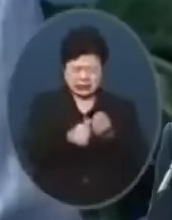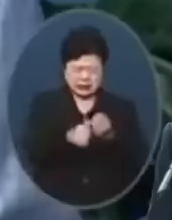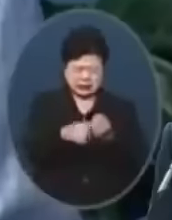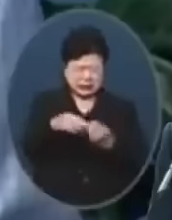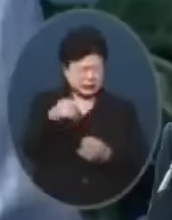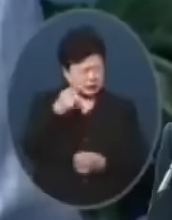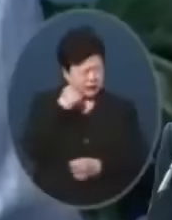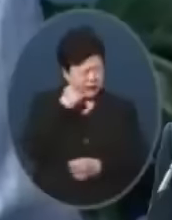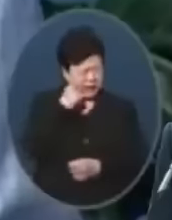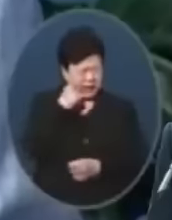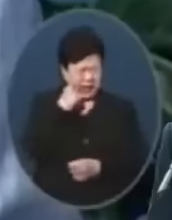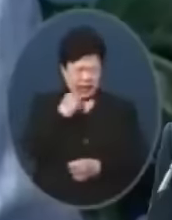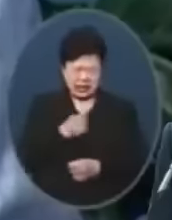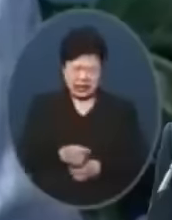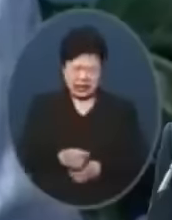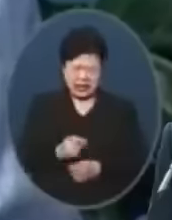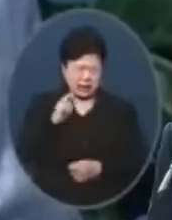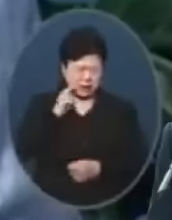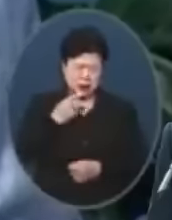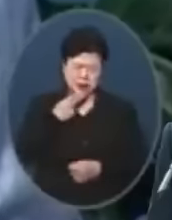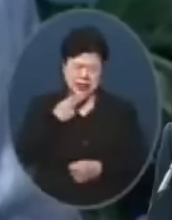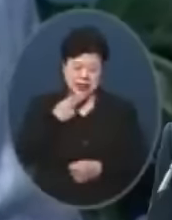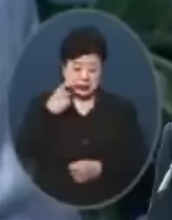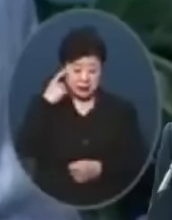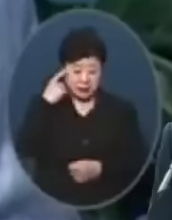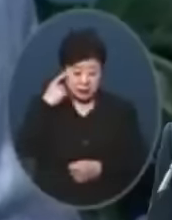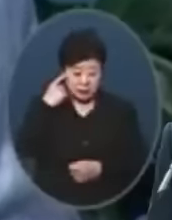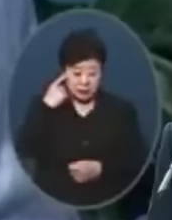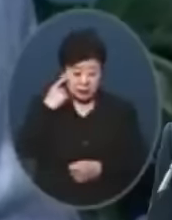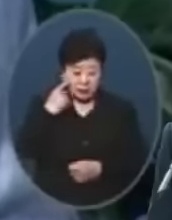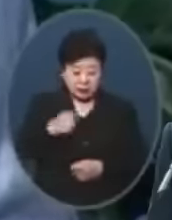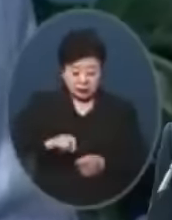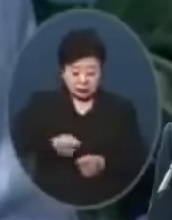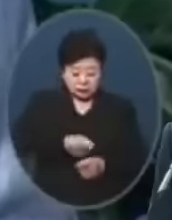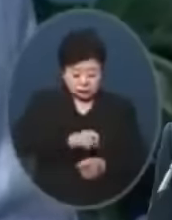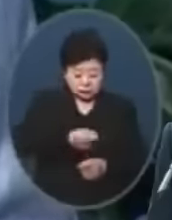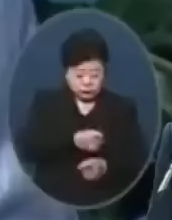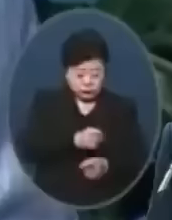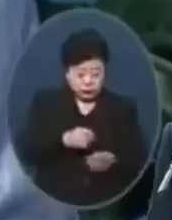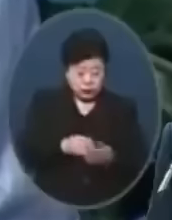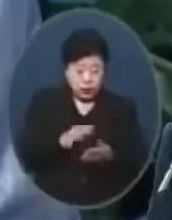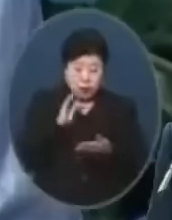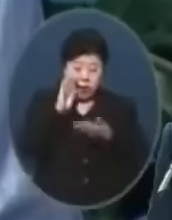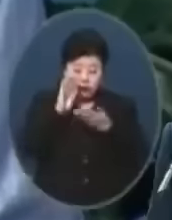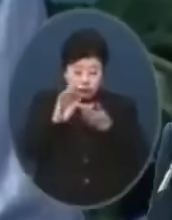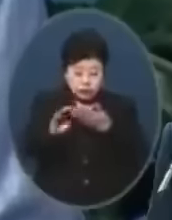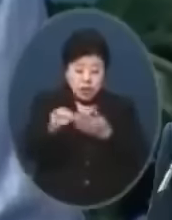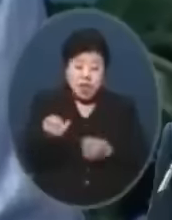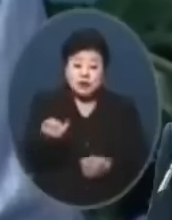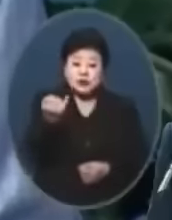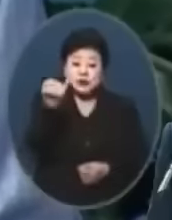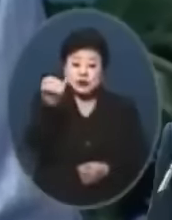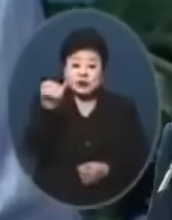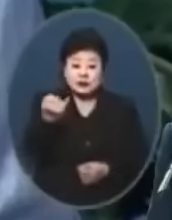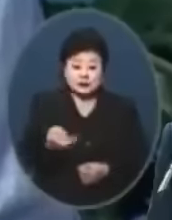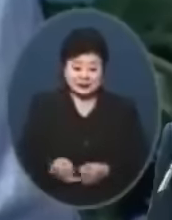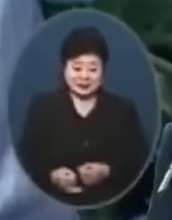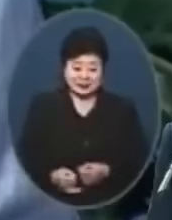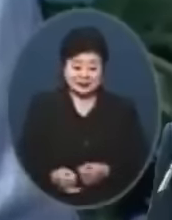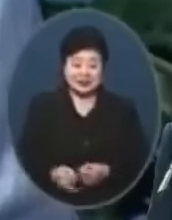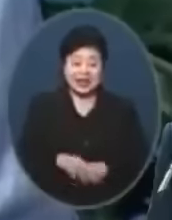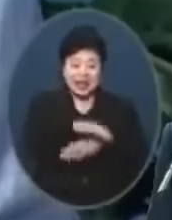가지고 가서 무슨 환영을 받겠노. 그런데 며칠이 지나고 난 다음에 누님께서 자 하나